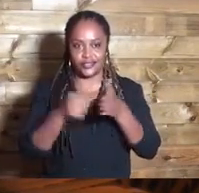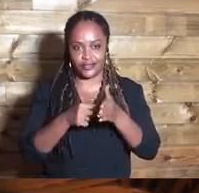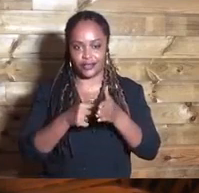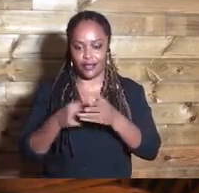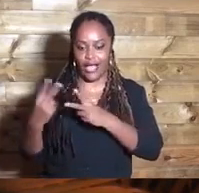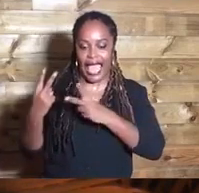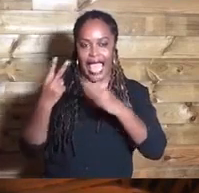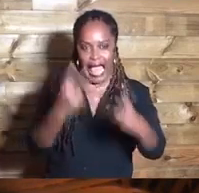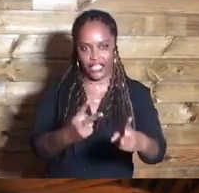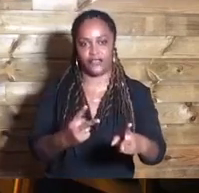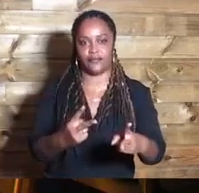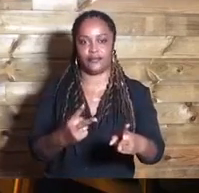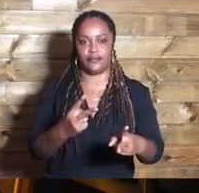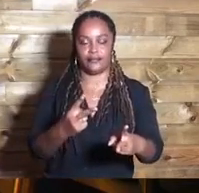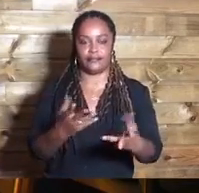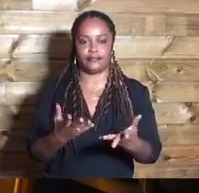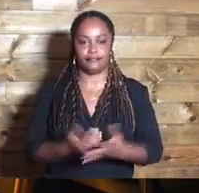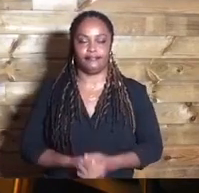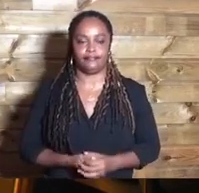plus loin.